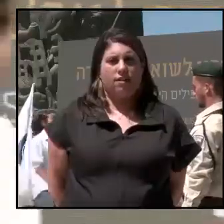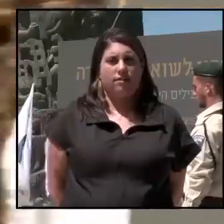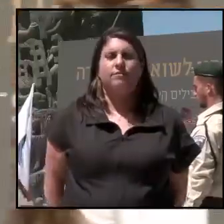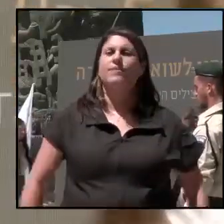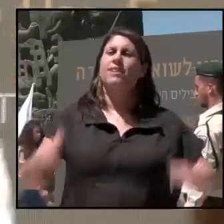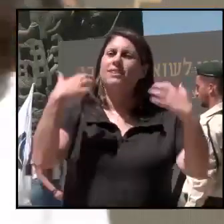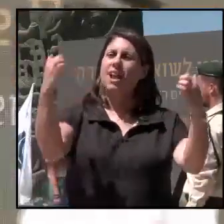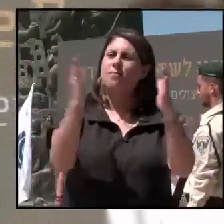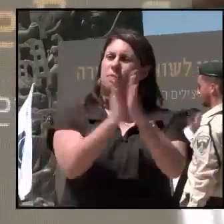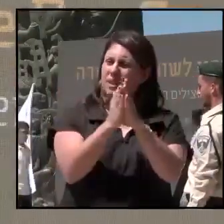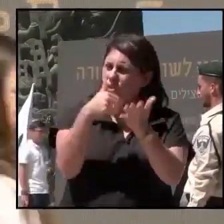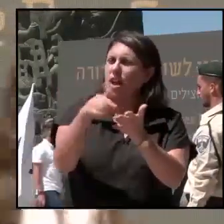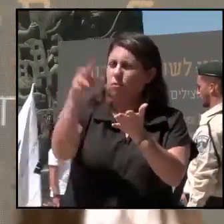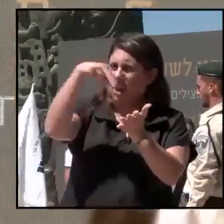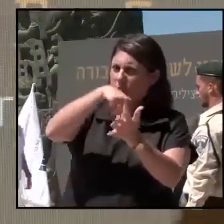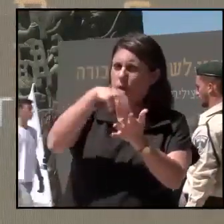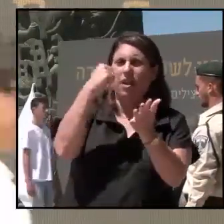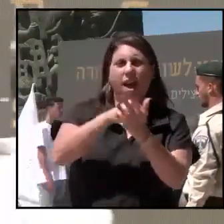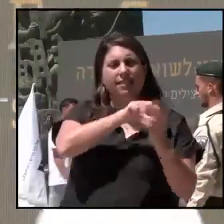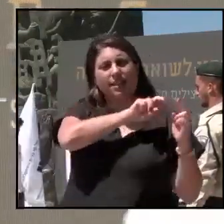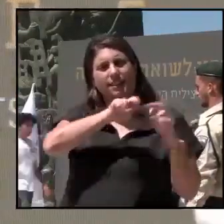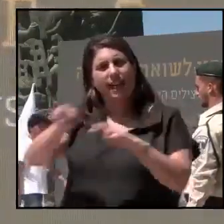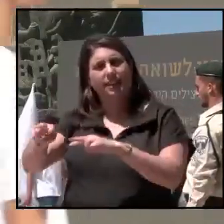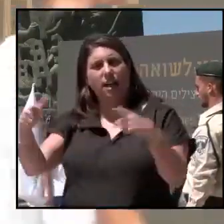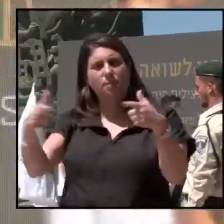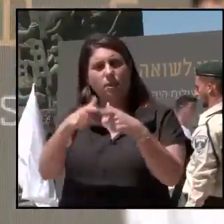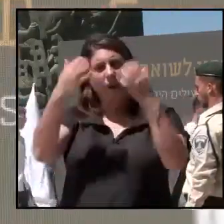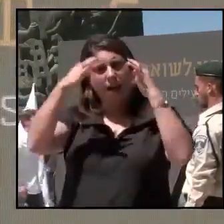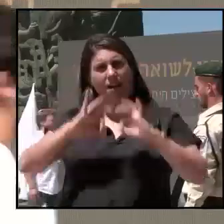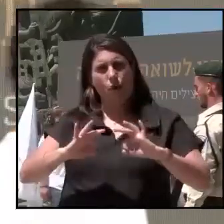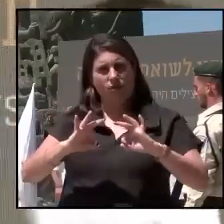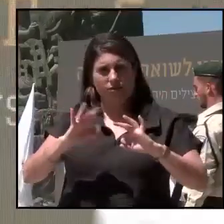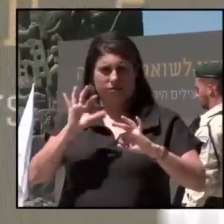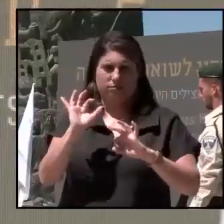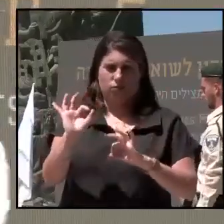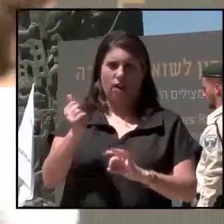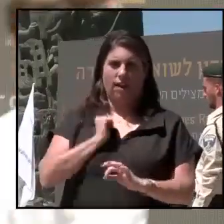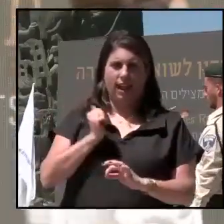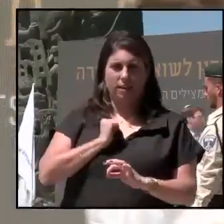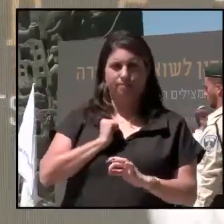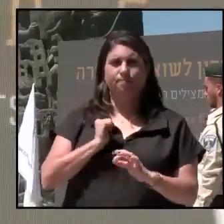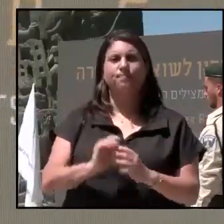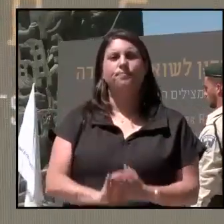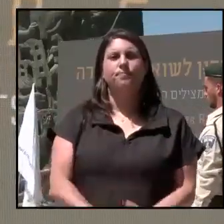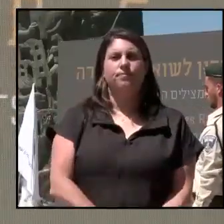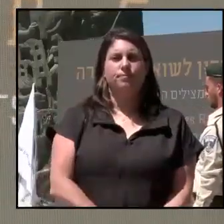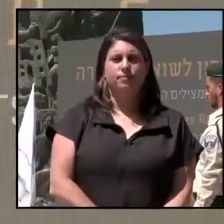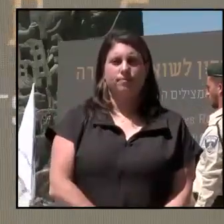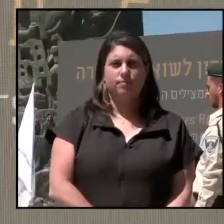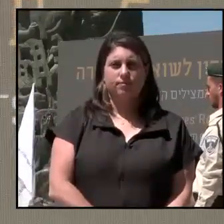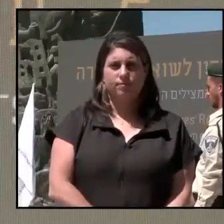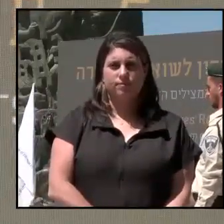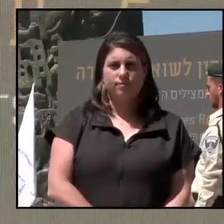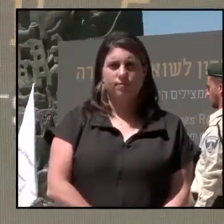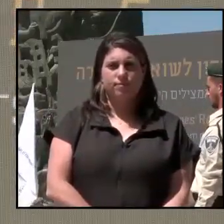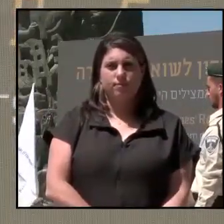קהל מתבקש להמשיך לעמוד עד לירידת משמר הכבוד מן הבמה. שמר יבוא לדום, שמר דום. שמר יחטיף את נשקו, תיב,